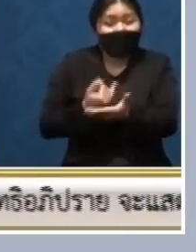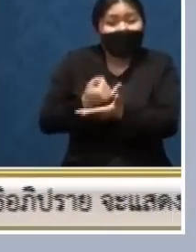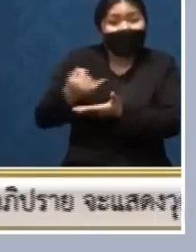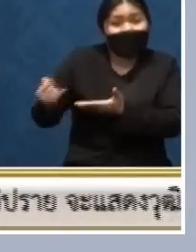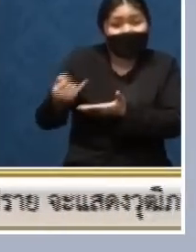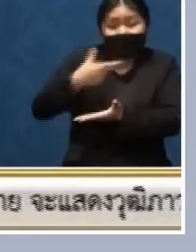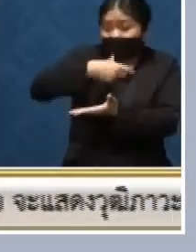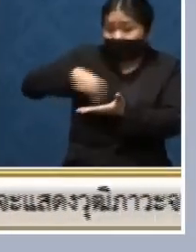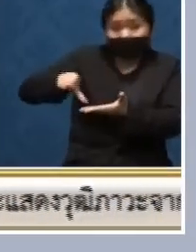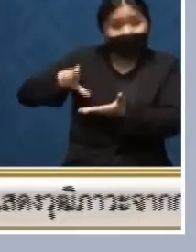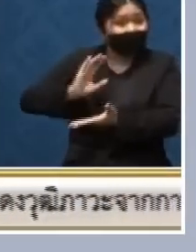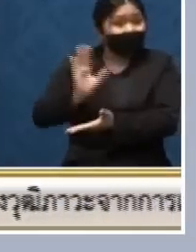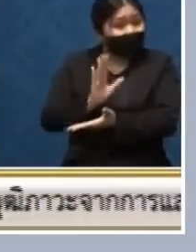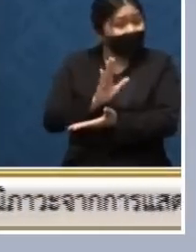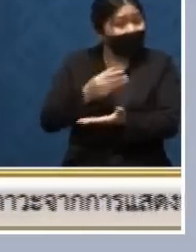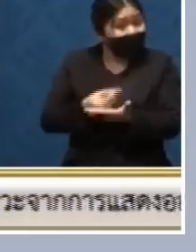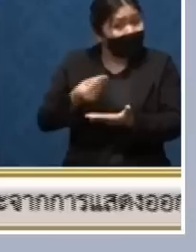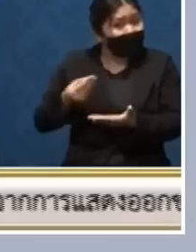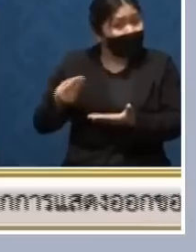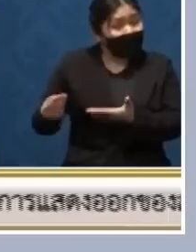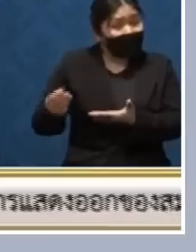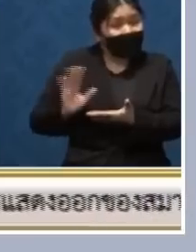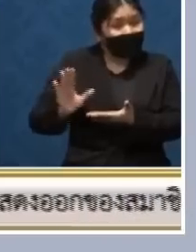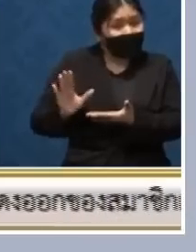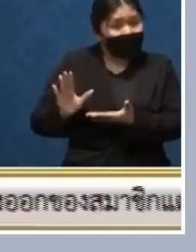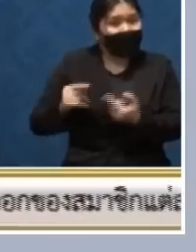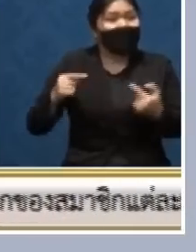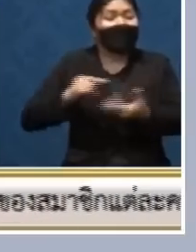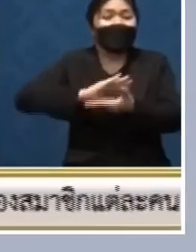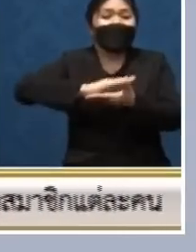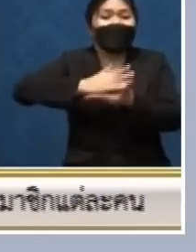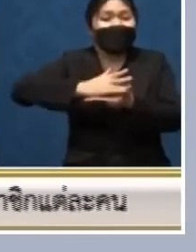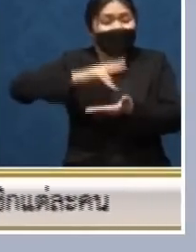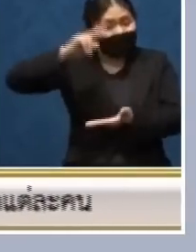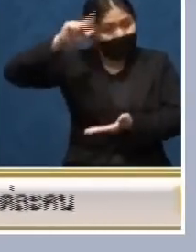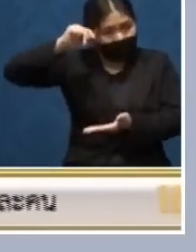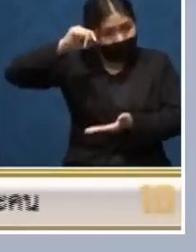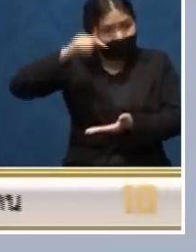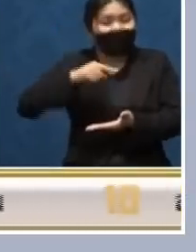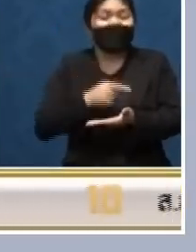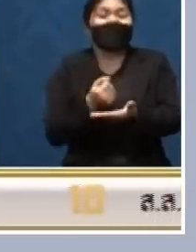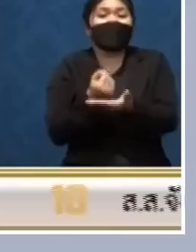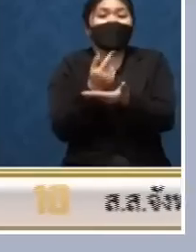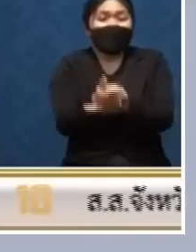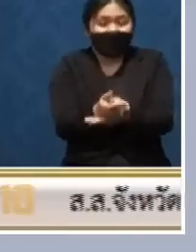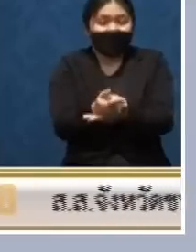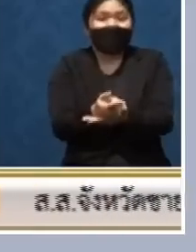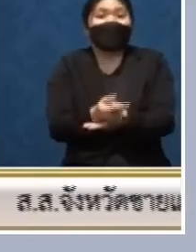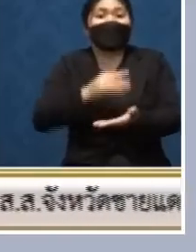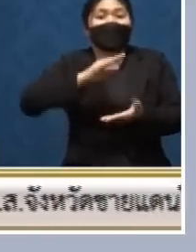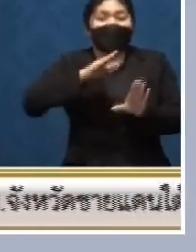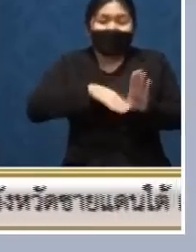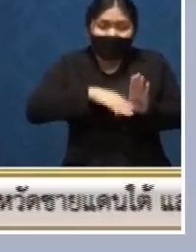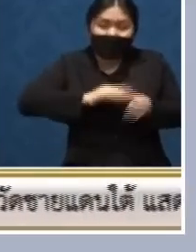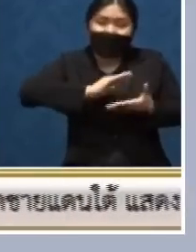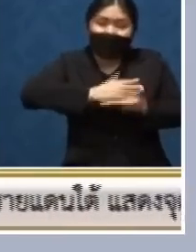กับบุคคลภายนอกที่ถูกพาดพิงก็ทราบว่าจะดำเนินคดีกับนายรังสิมันต์เกือบทุกรายนะคะพอถามถึงกรณีที่มี